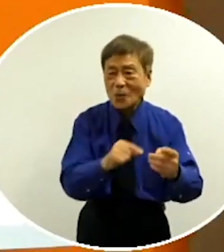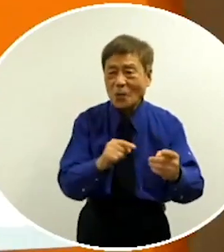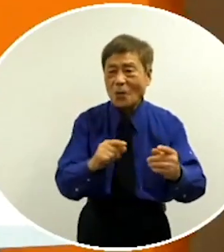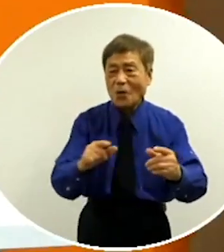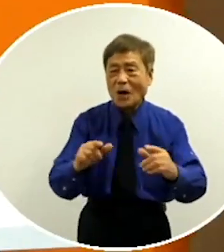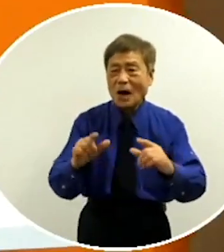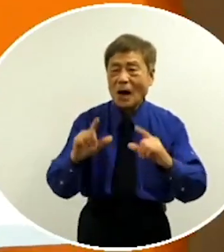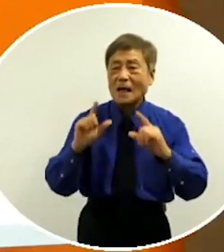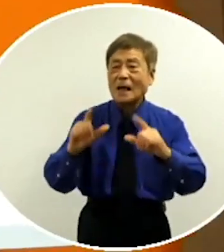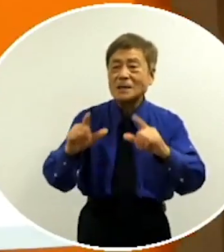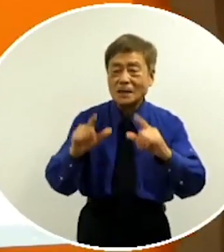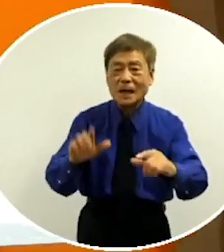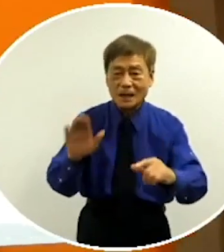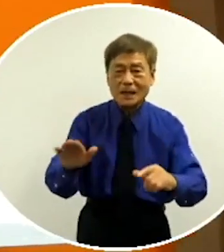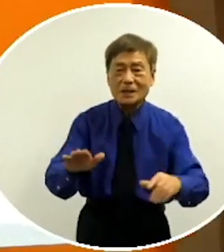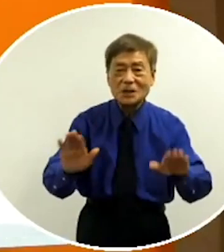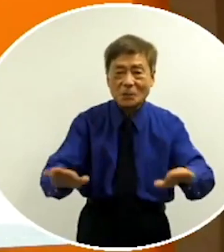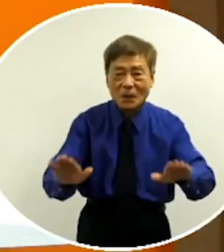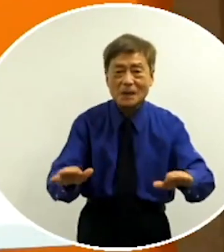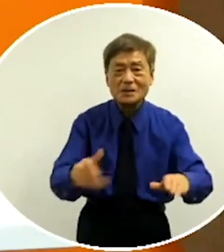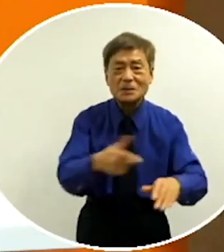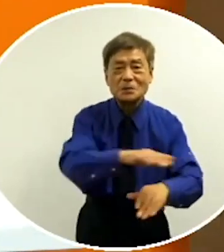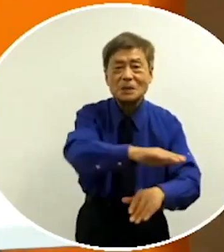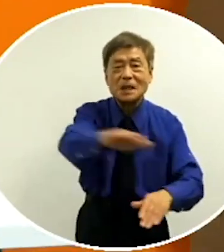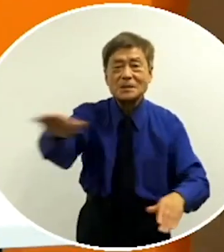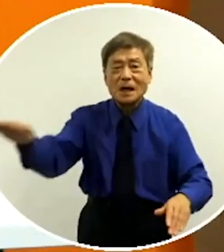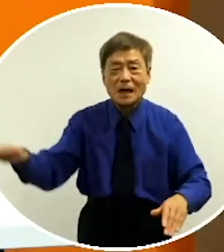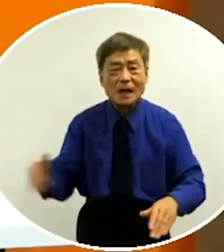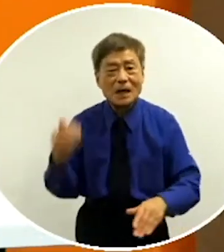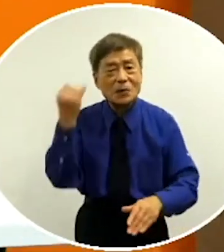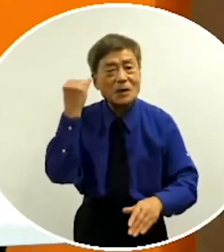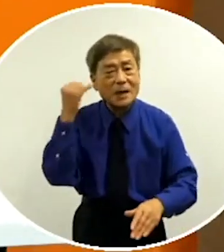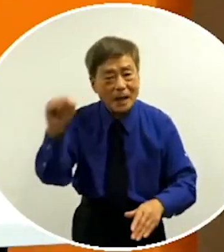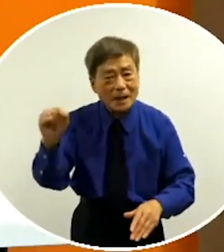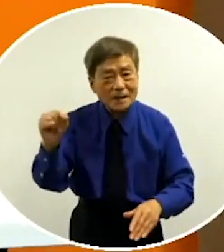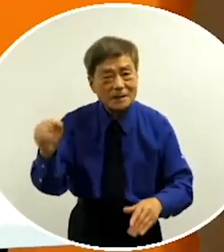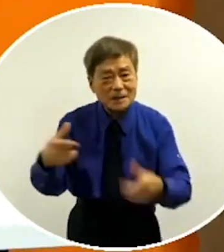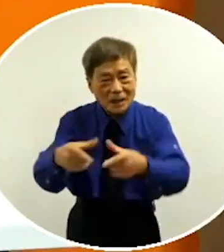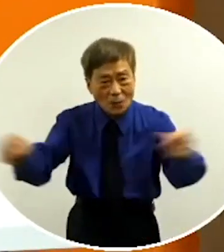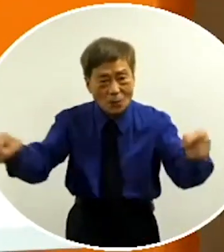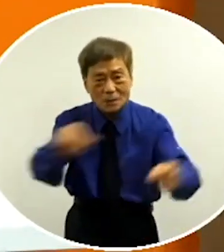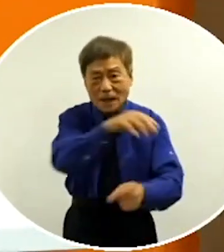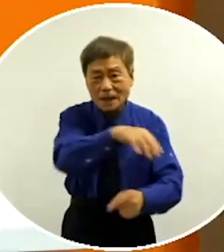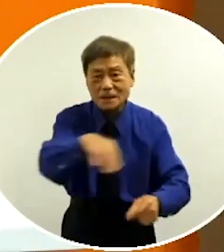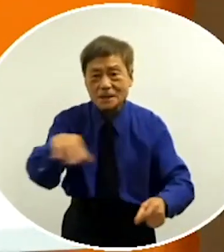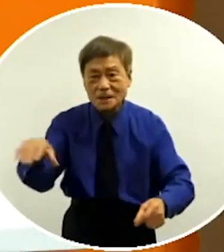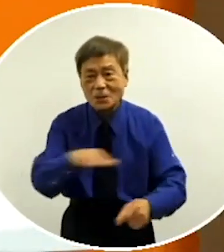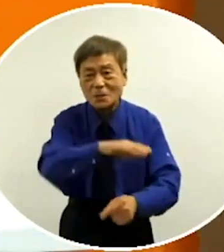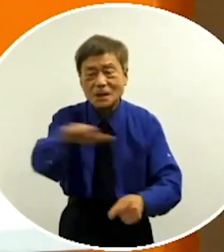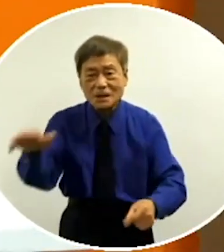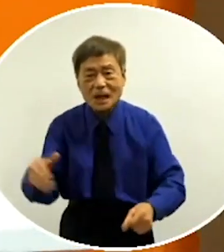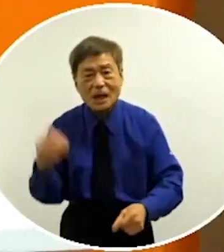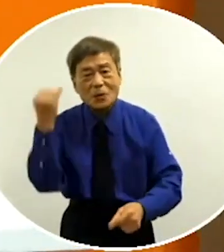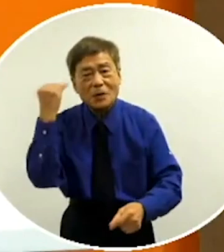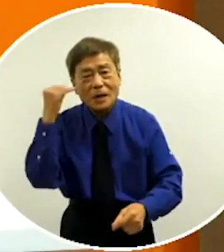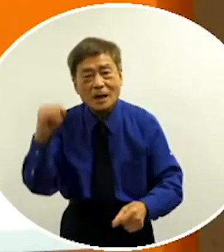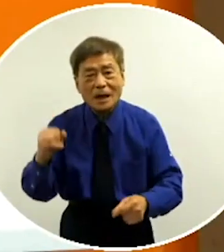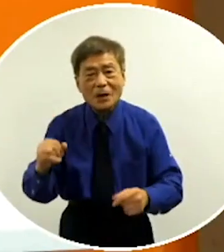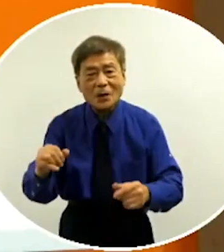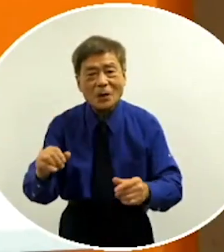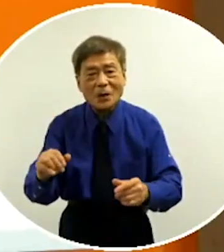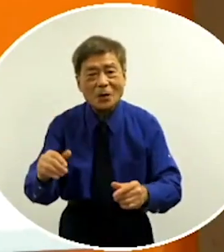聞きできずにごめんなさいまたぜひそういう機会をいただきたいと思っていますそれから今日短いやりとりだしたけど